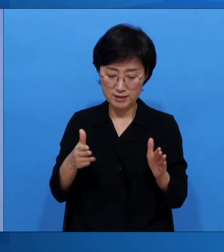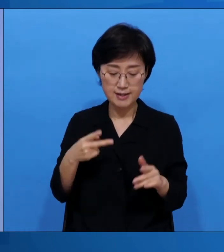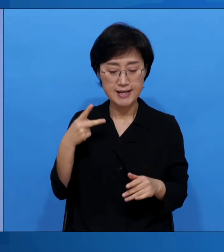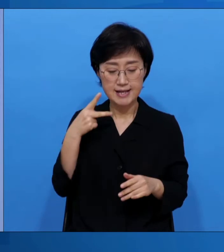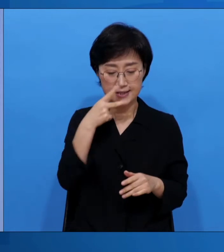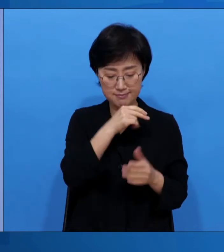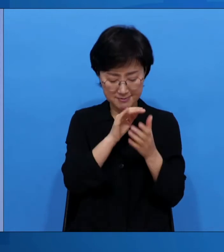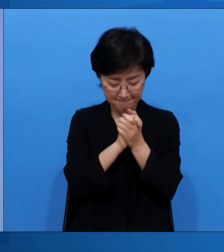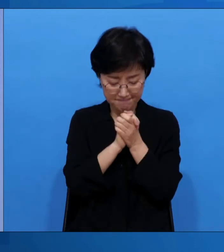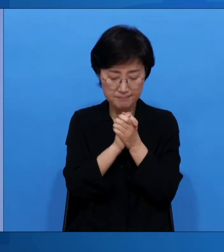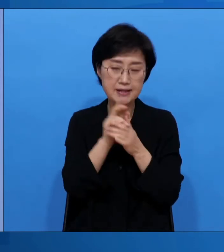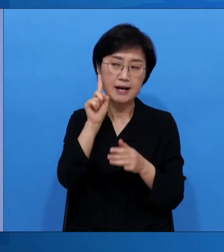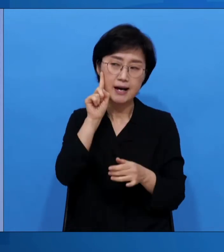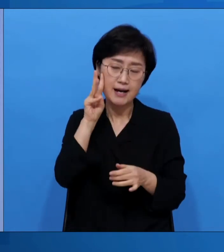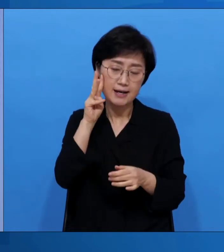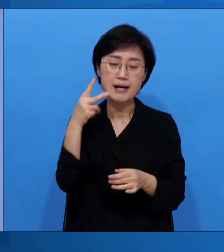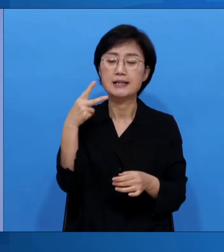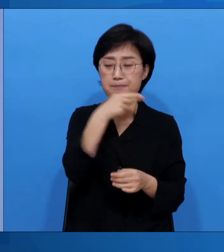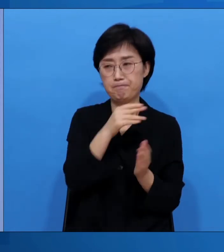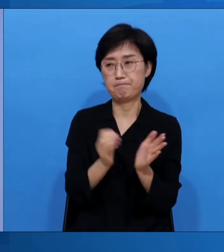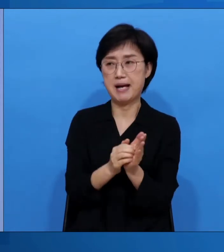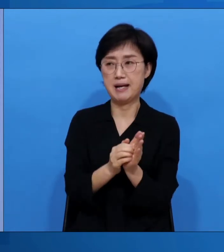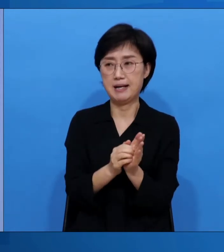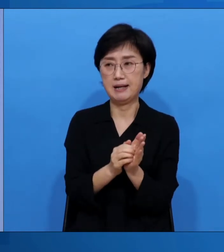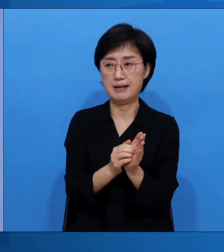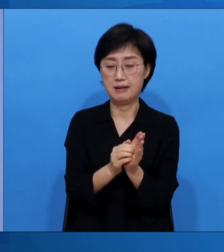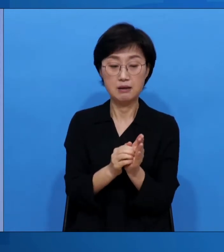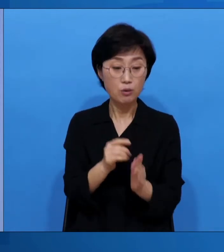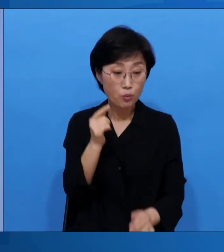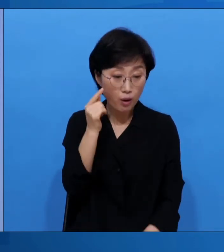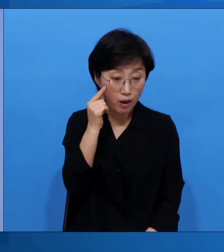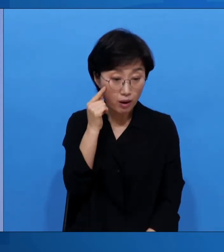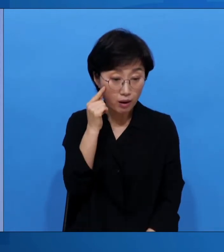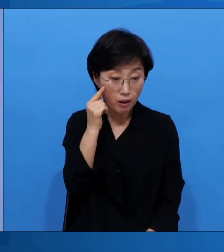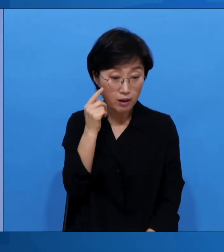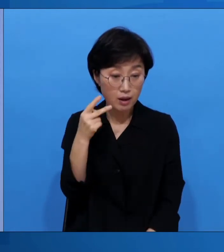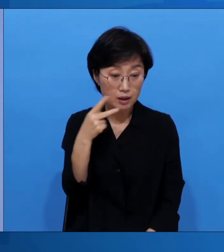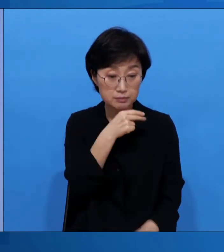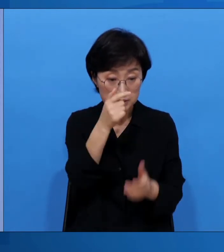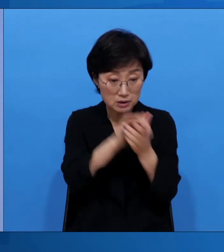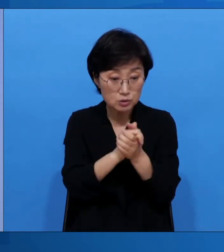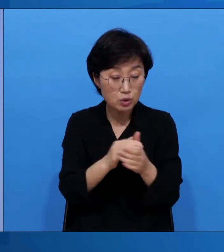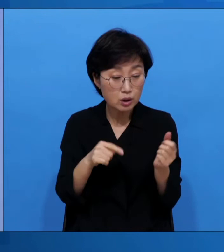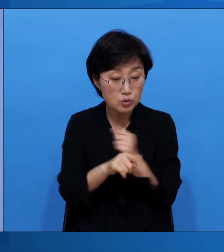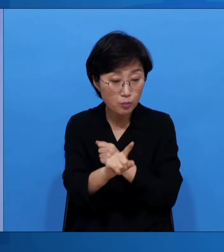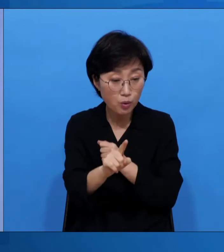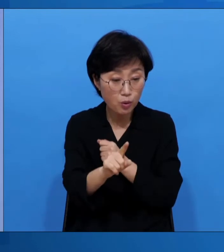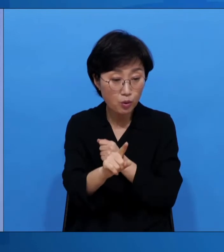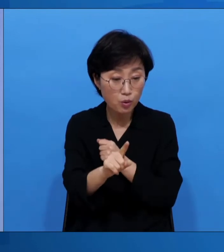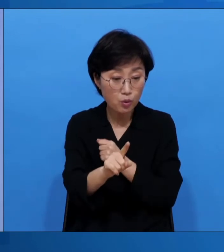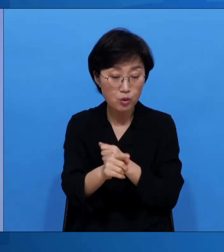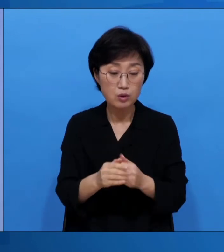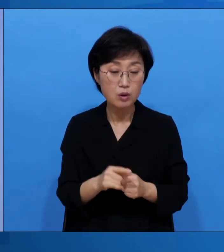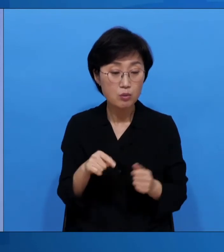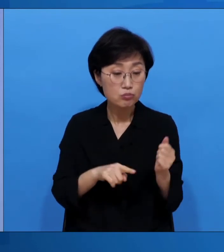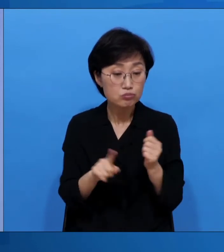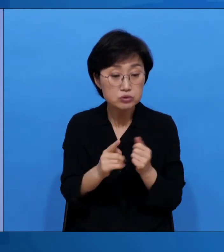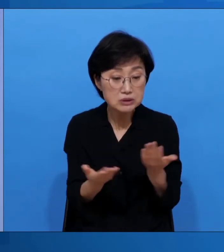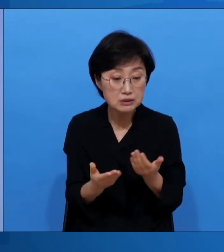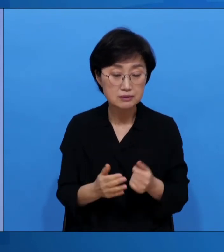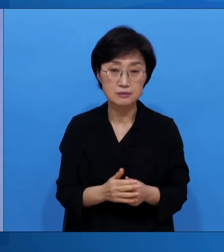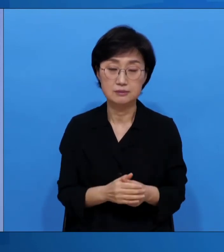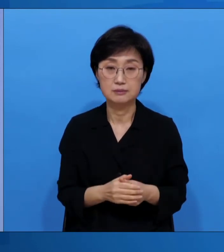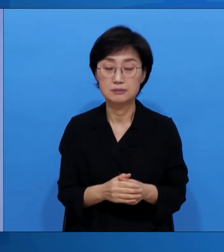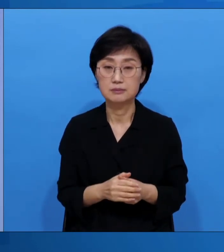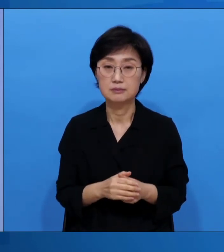"Oh, pastor, I fasted for 3 days." 그래가 왜요? 그래서 And so I asked, why? 뭐 특별한 일 있으면 금식하잖아요. 왜요? 그러니까 Most